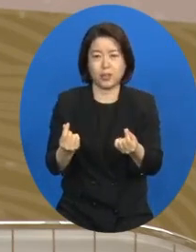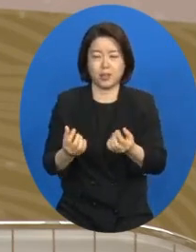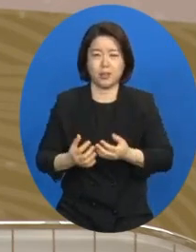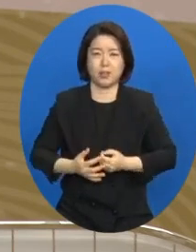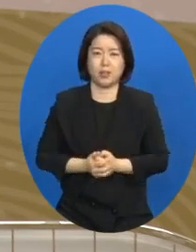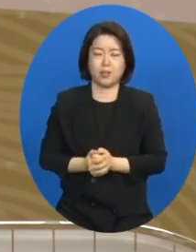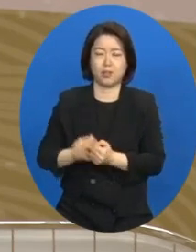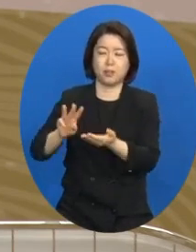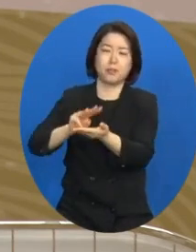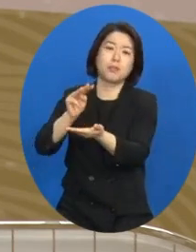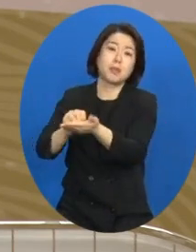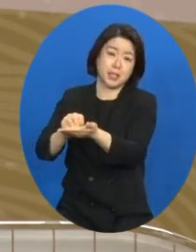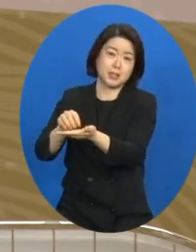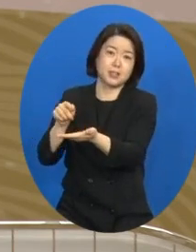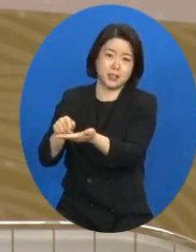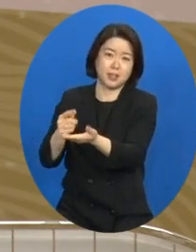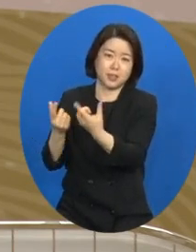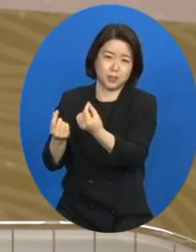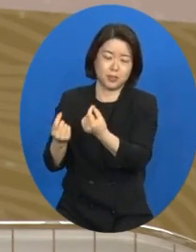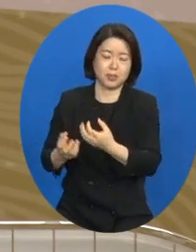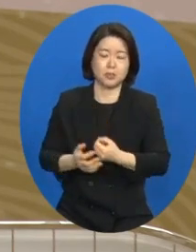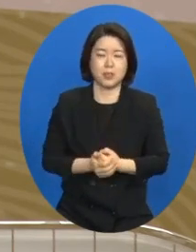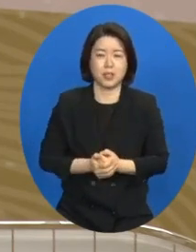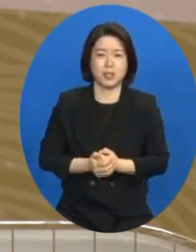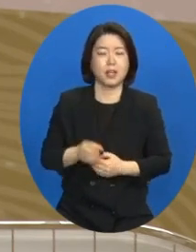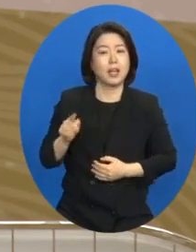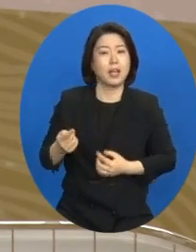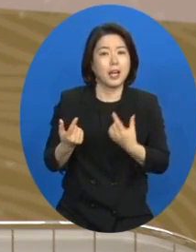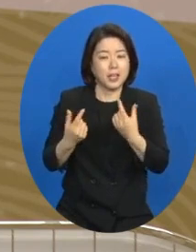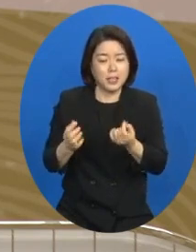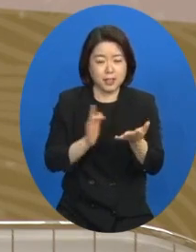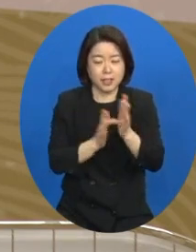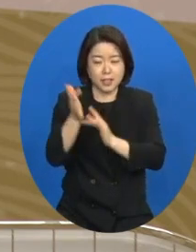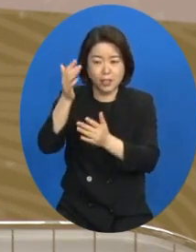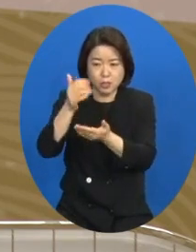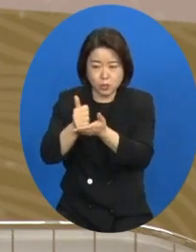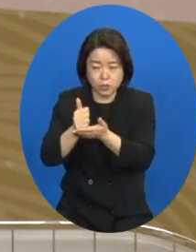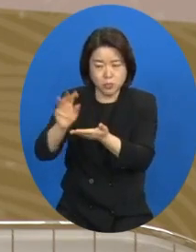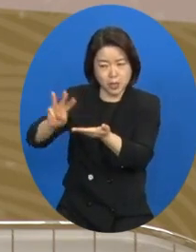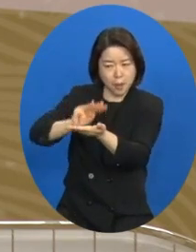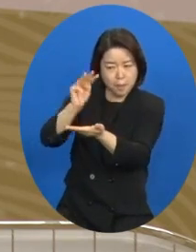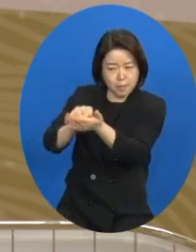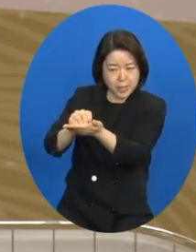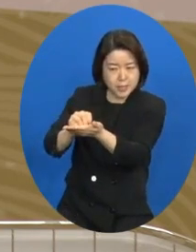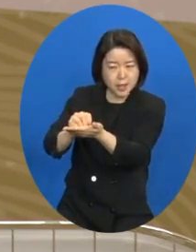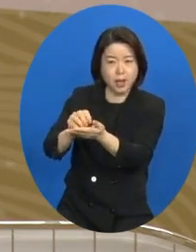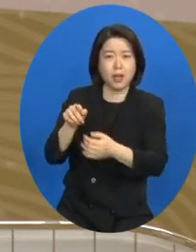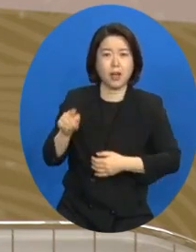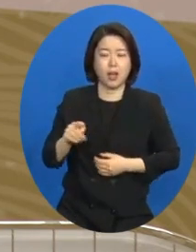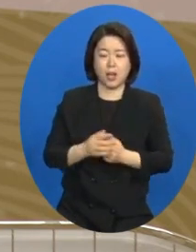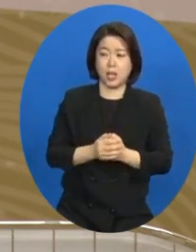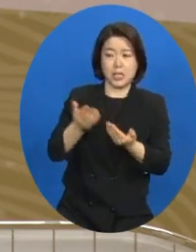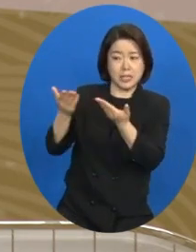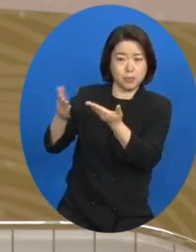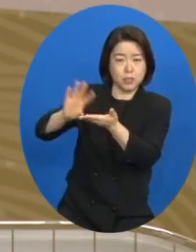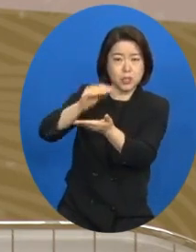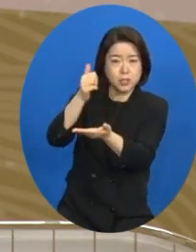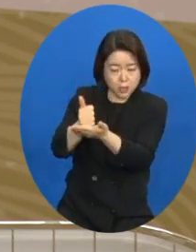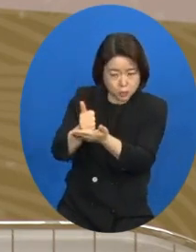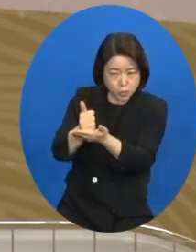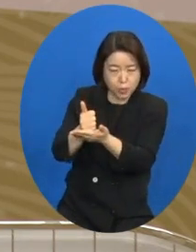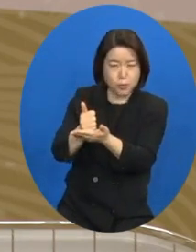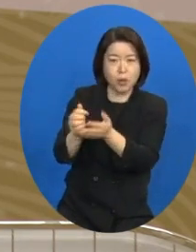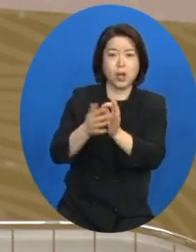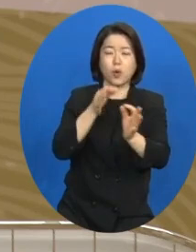메시아 인 거죠 바로 이렇게 예수님이 메시아라고 2분이 바로 그리스도 라고 외치는